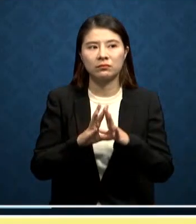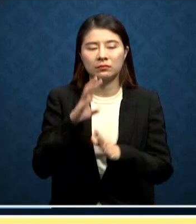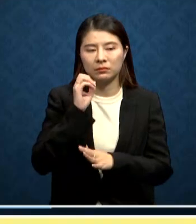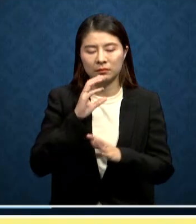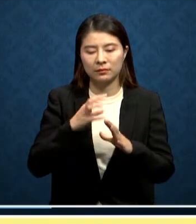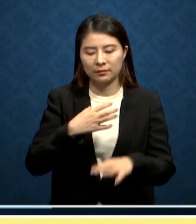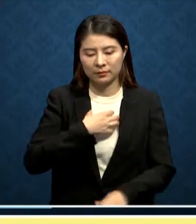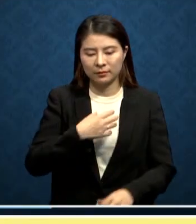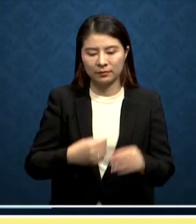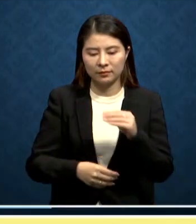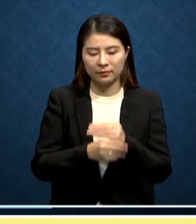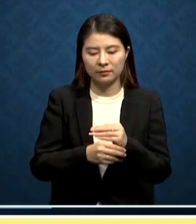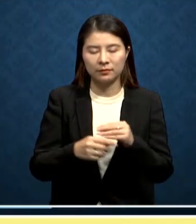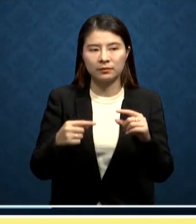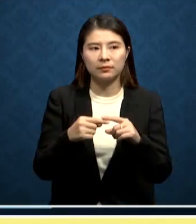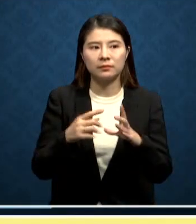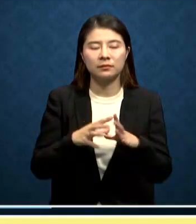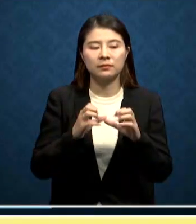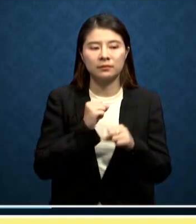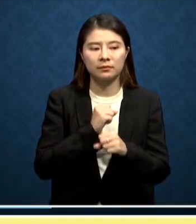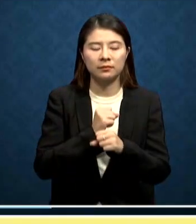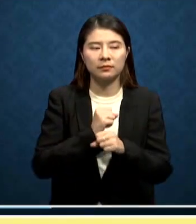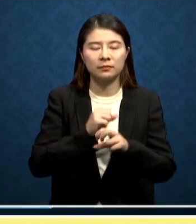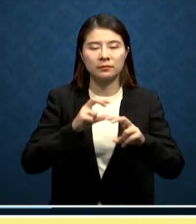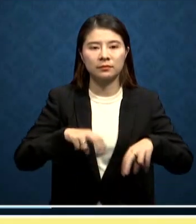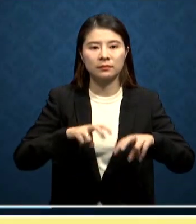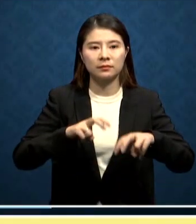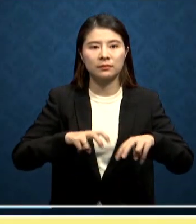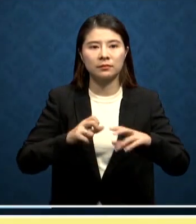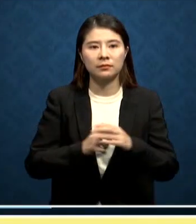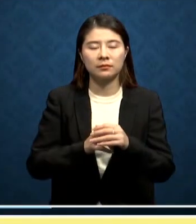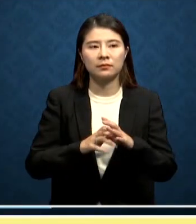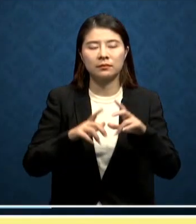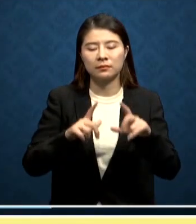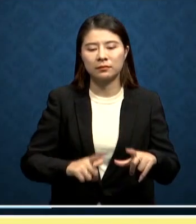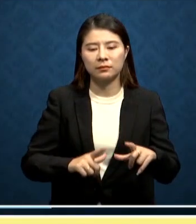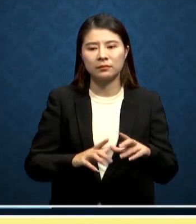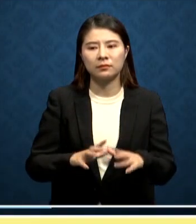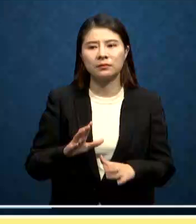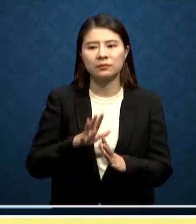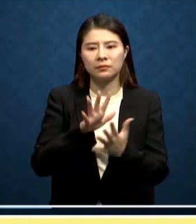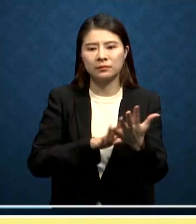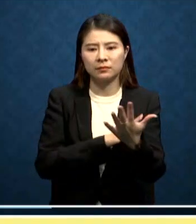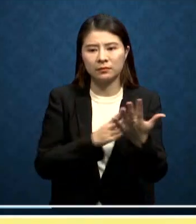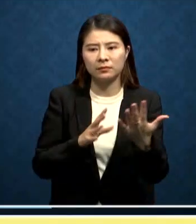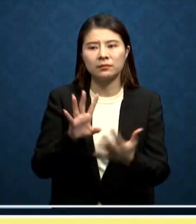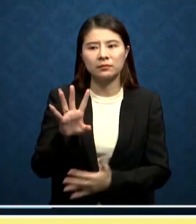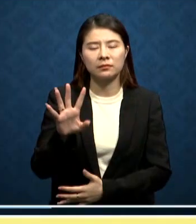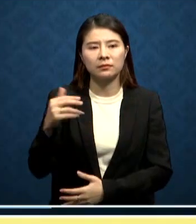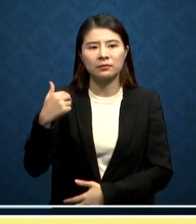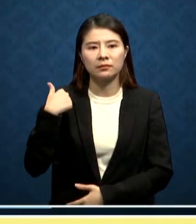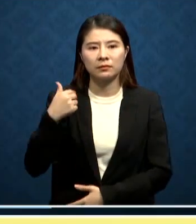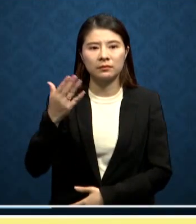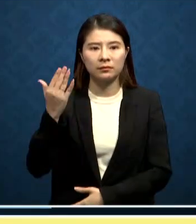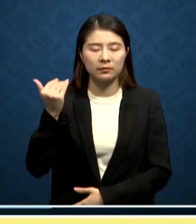ให้เพิ่มเอ่อเรื่องของการวิจัยแต่ว่าดูแล้วเนี่ยท่านลดลงเหลือแค่ 4แผนงานงานวิจัยจากเดิม